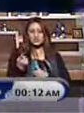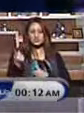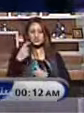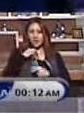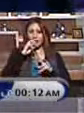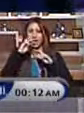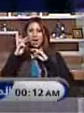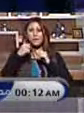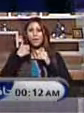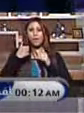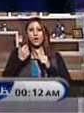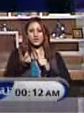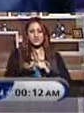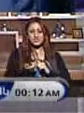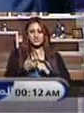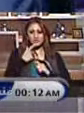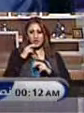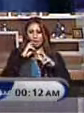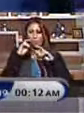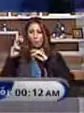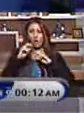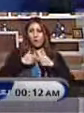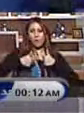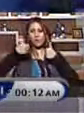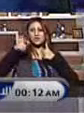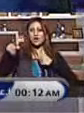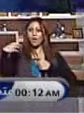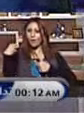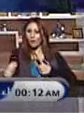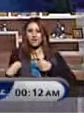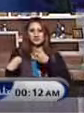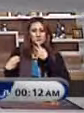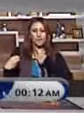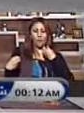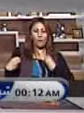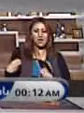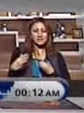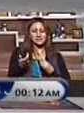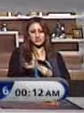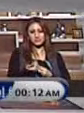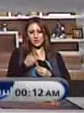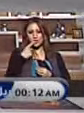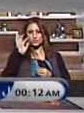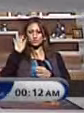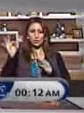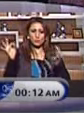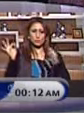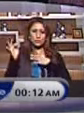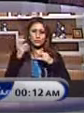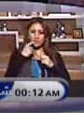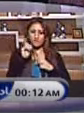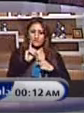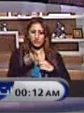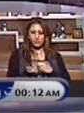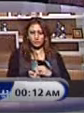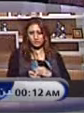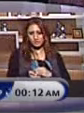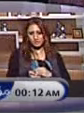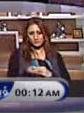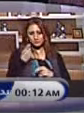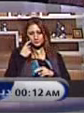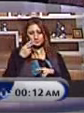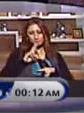لما يكون هذا المستوى السامق من الحوار ادي ادب الحوار اين نحن من هذا ادب الحوار يعني صحيح لما الف ابو حنيفه كتابه